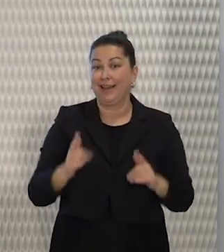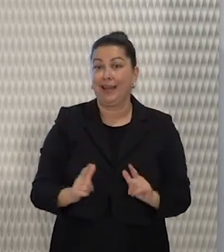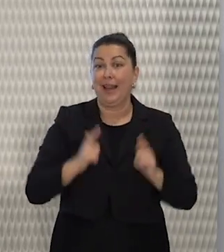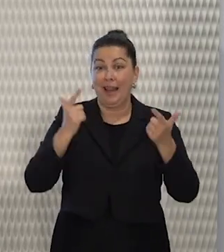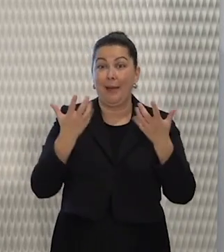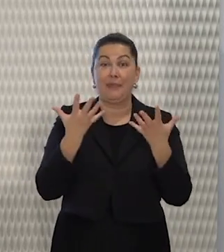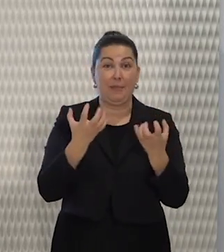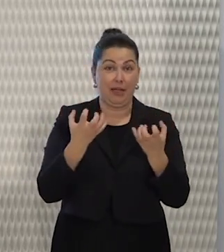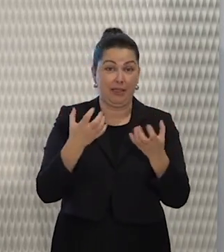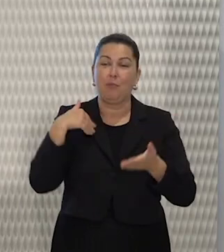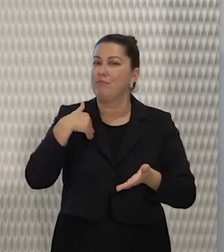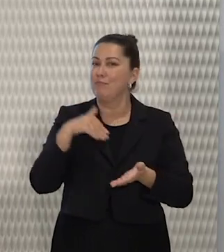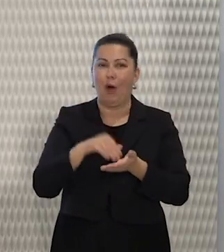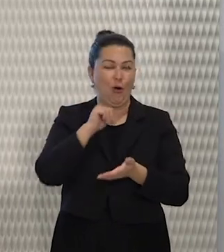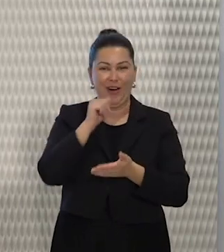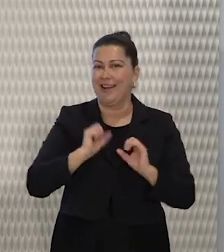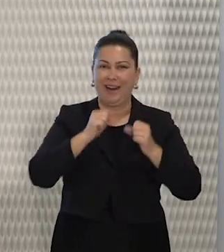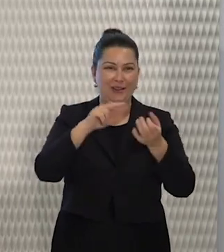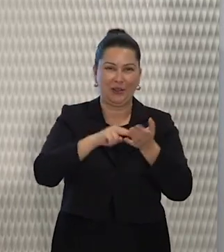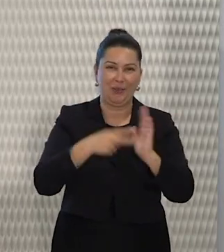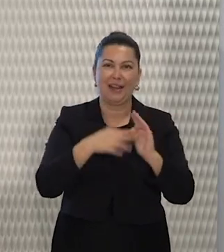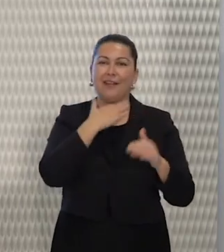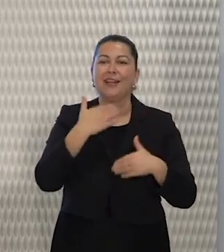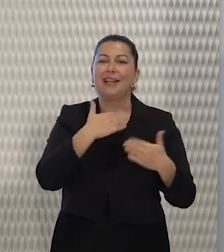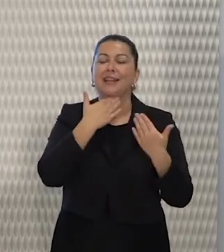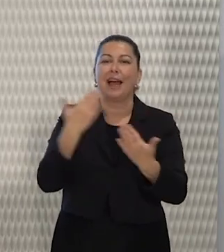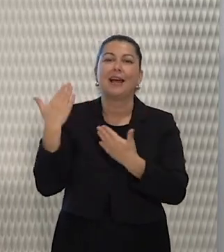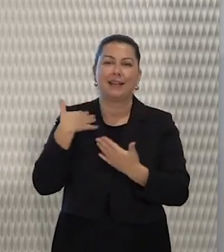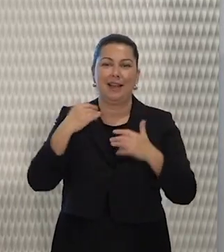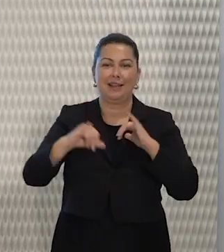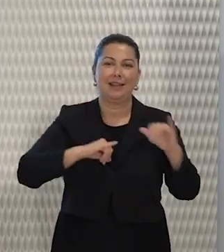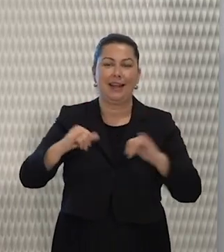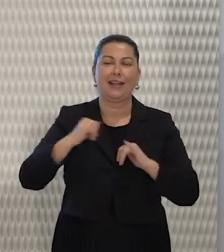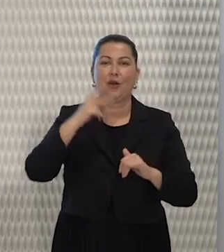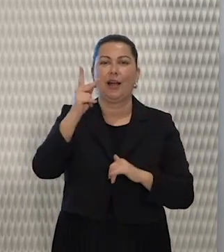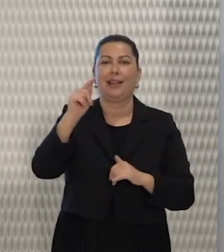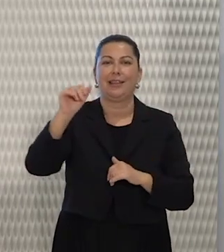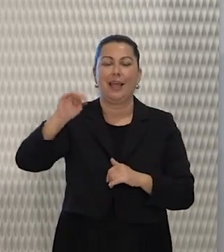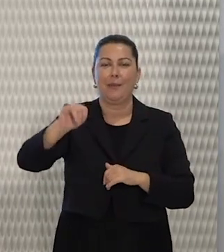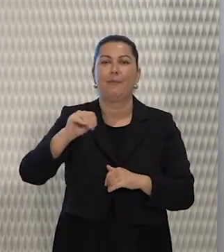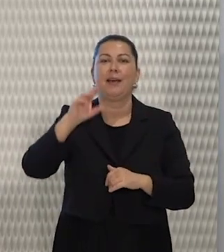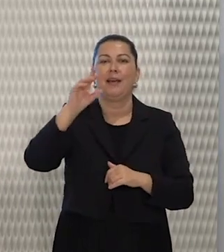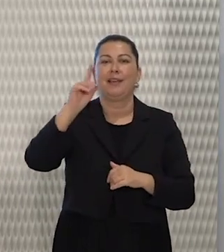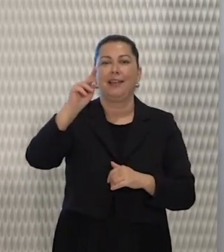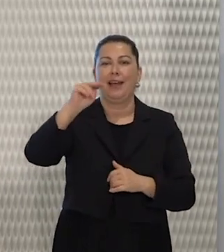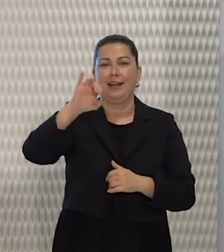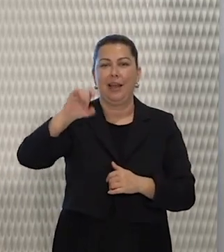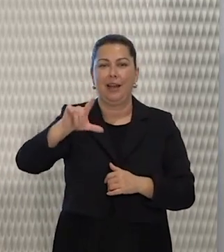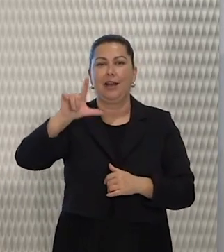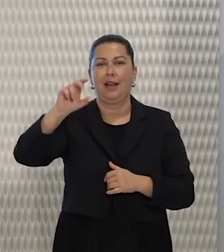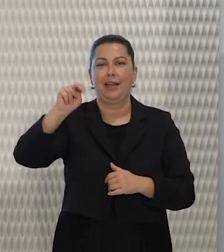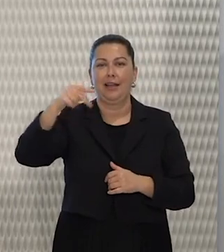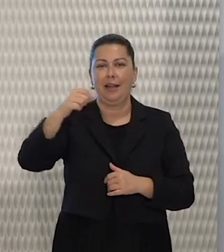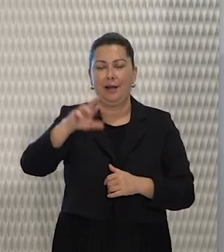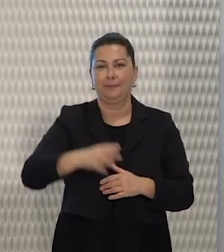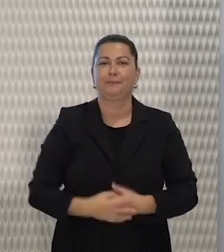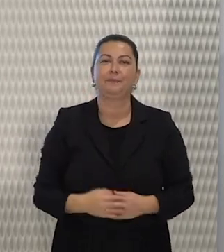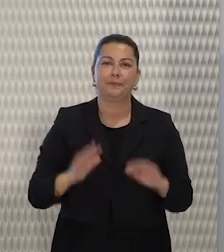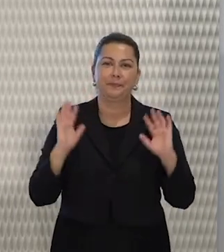Praxis braucht also keinen Aktionsplan. Nein. Vielen, vielen Dank, HR-Direktor von KTM, Daniel Lehner. Vielen, vielen Dank. Danke, Andreas.